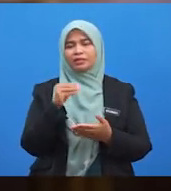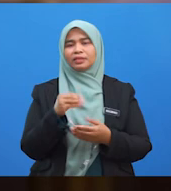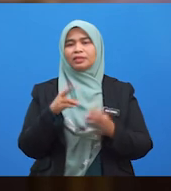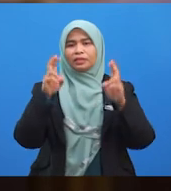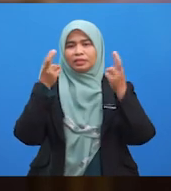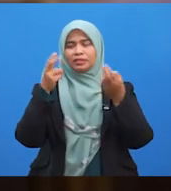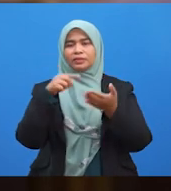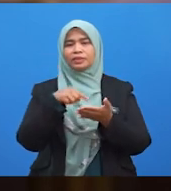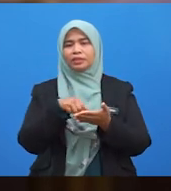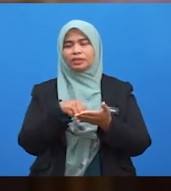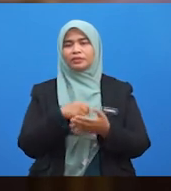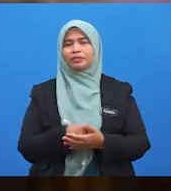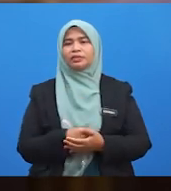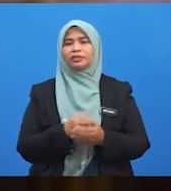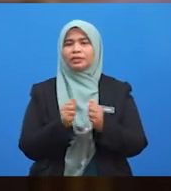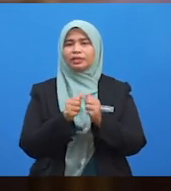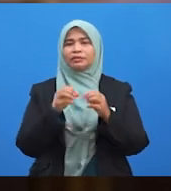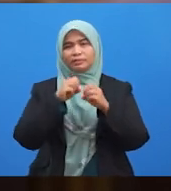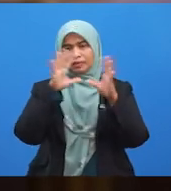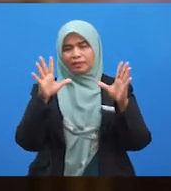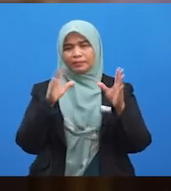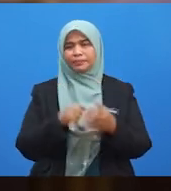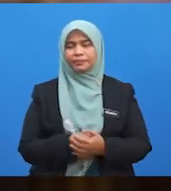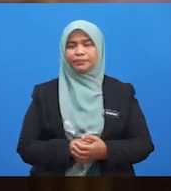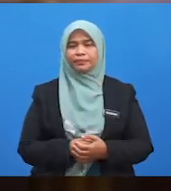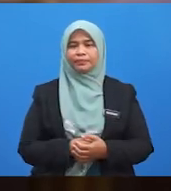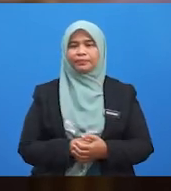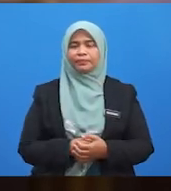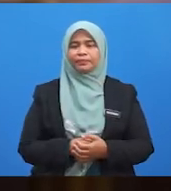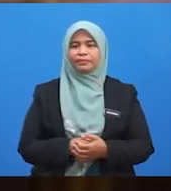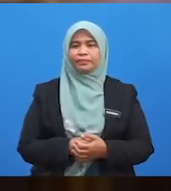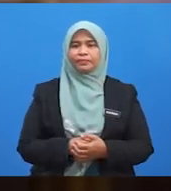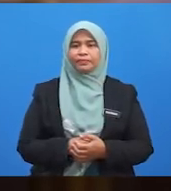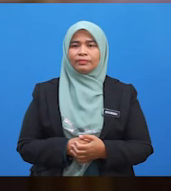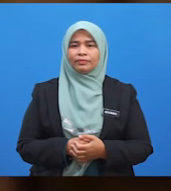subtopik pembelajaran pada hari ini dengan jelas.